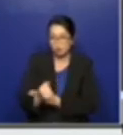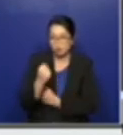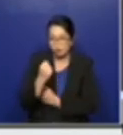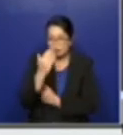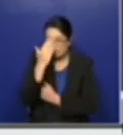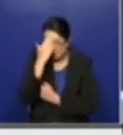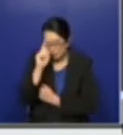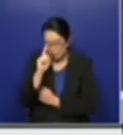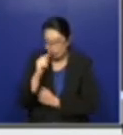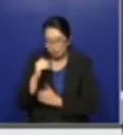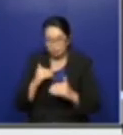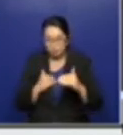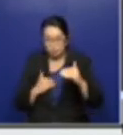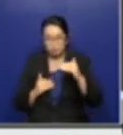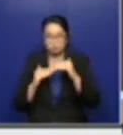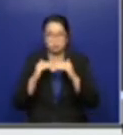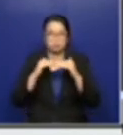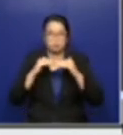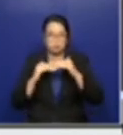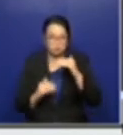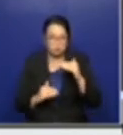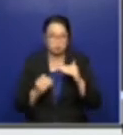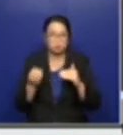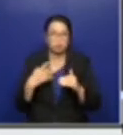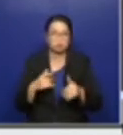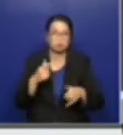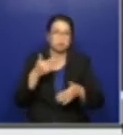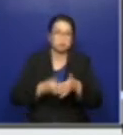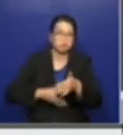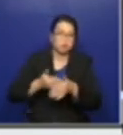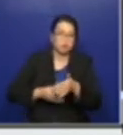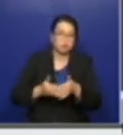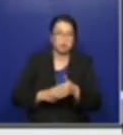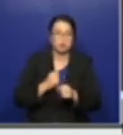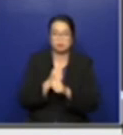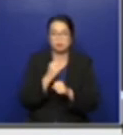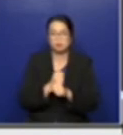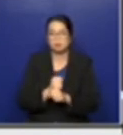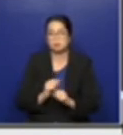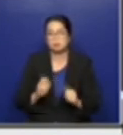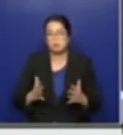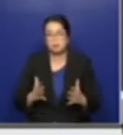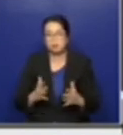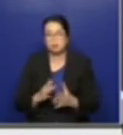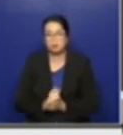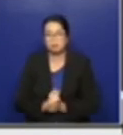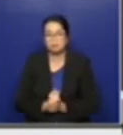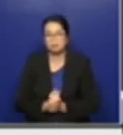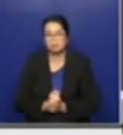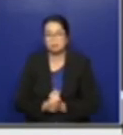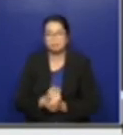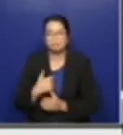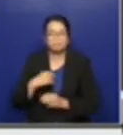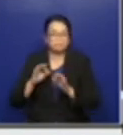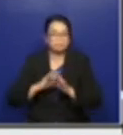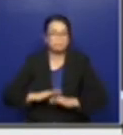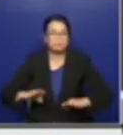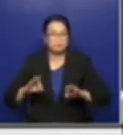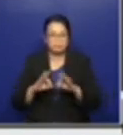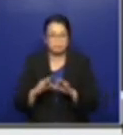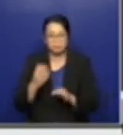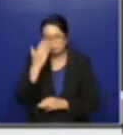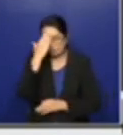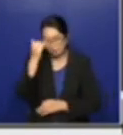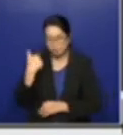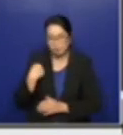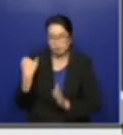ลดความเหลื่อมล้ำเนี่ยท่านบอกว่ามีอุปสรรคยังไม่สามารถดำเนินการให้เป็นรูปธรรมได้อันนี้สำคัญนะครับเพราะว่ามันมีคดีหลาย